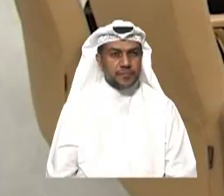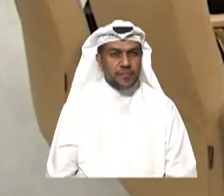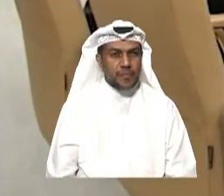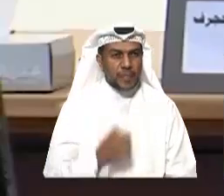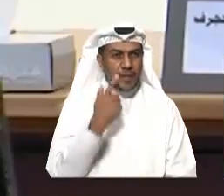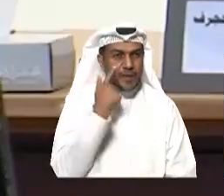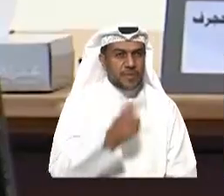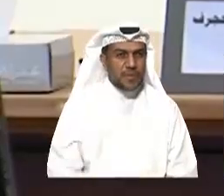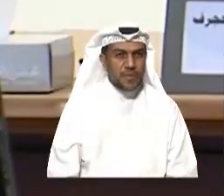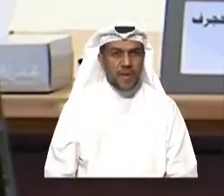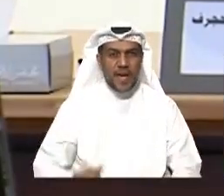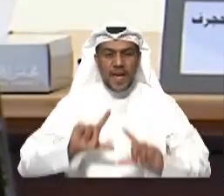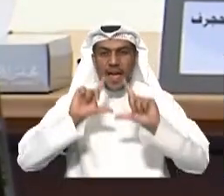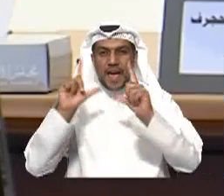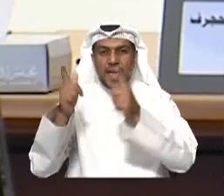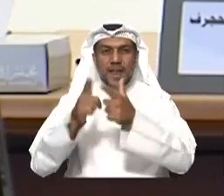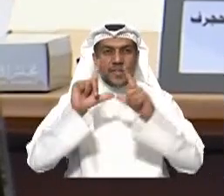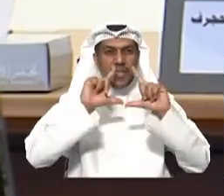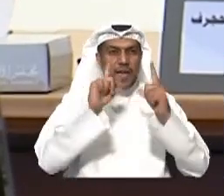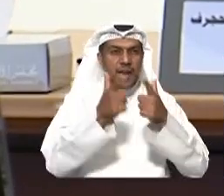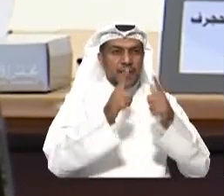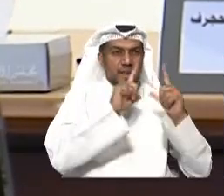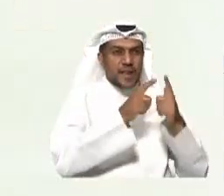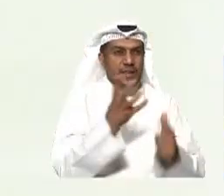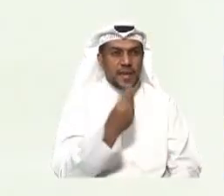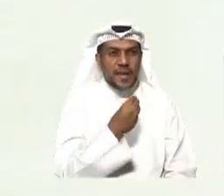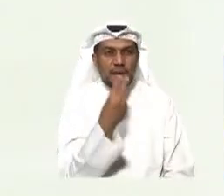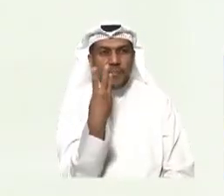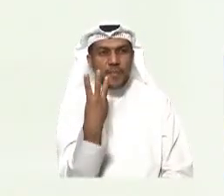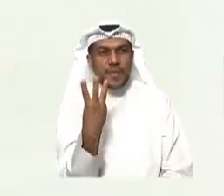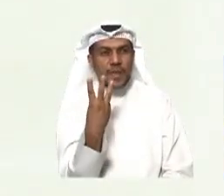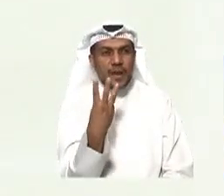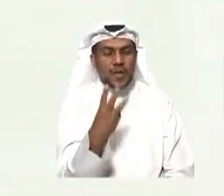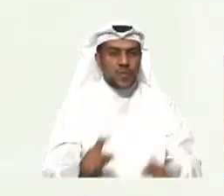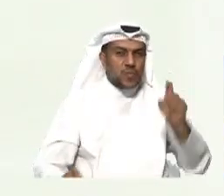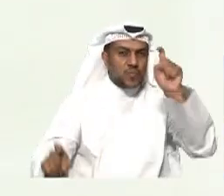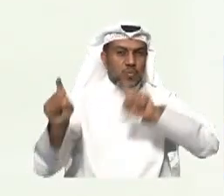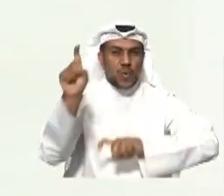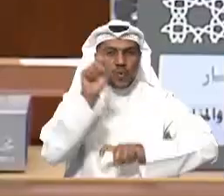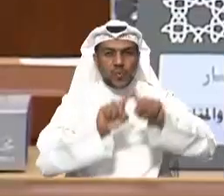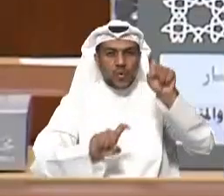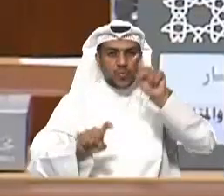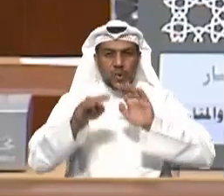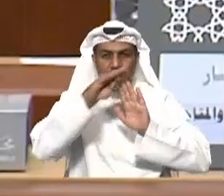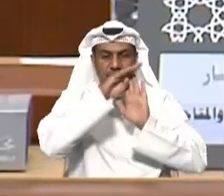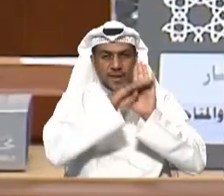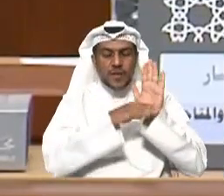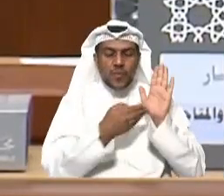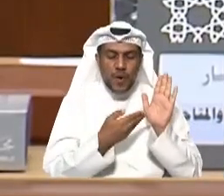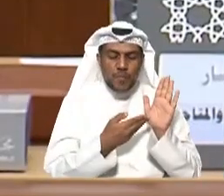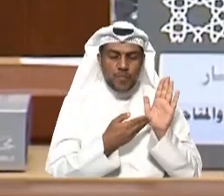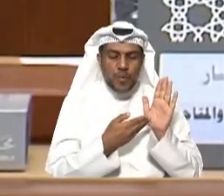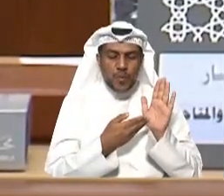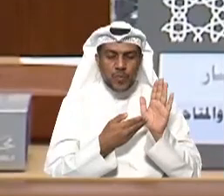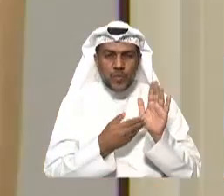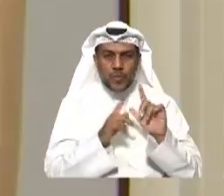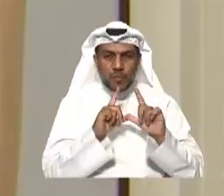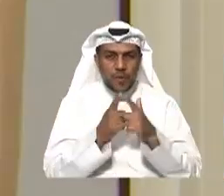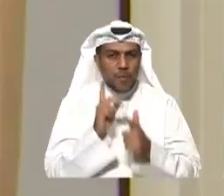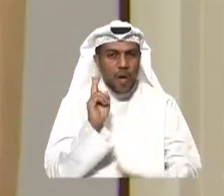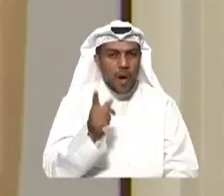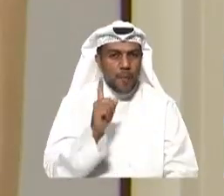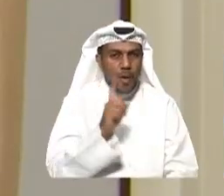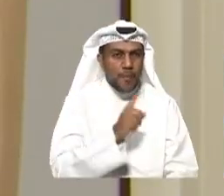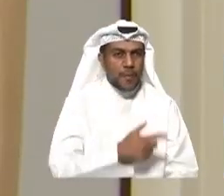ثلاث لجان البرلمانيه عقدت سمعتها اليوم لمناقشه الموضوعات المدرجه على جداول اعمالها وتكليفات المجلس